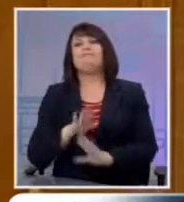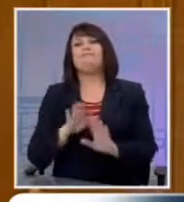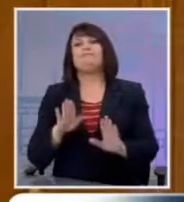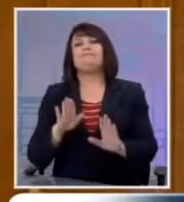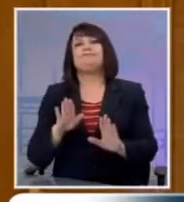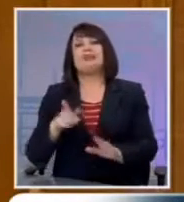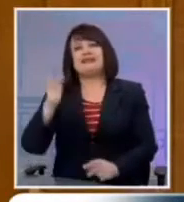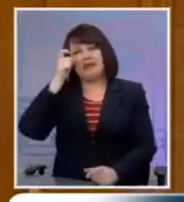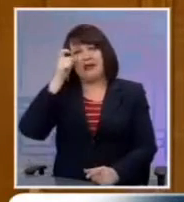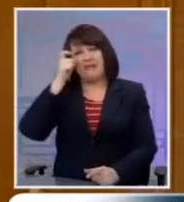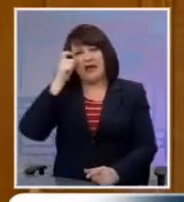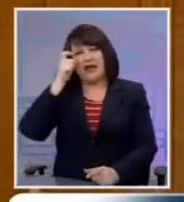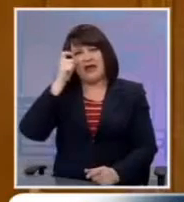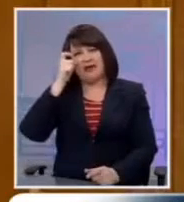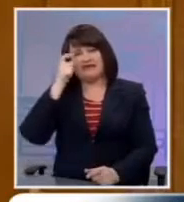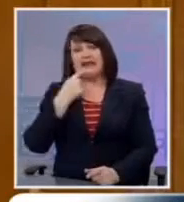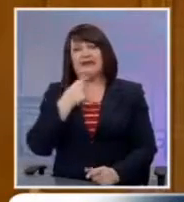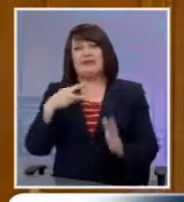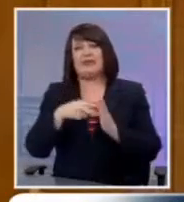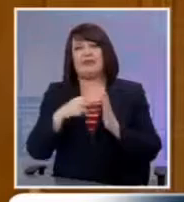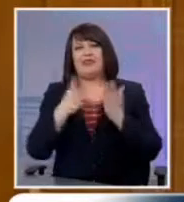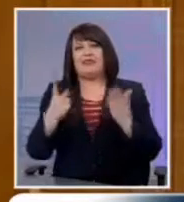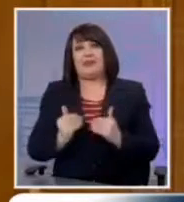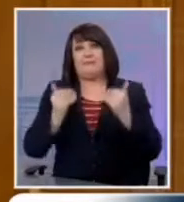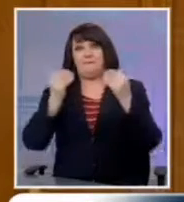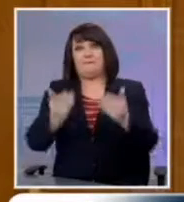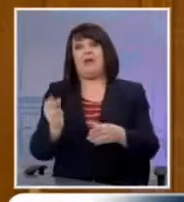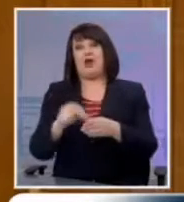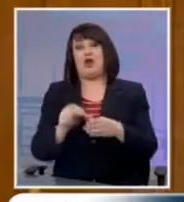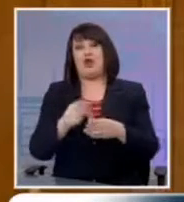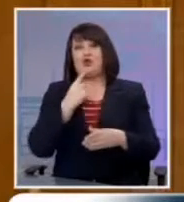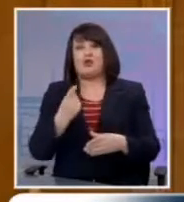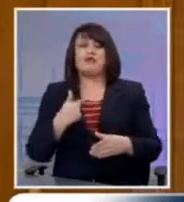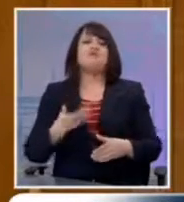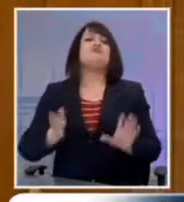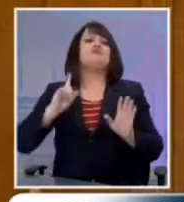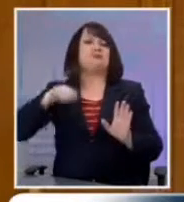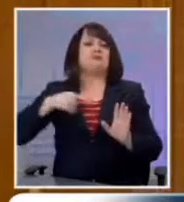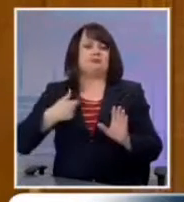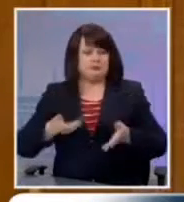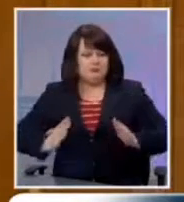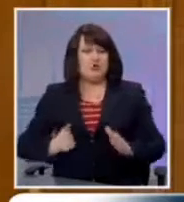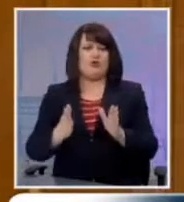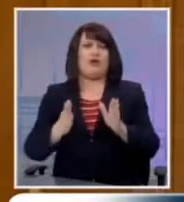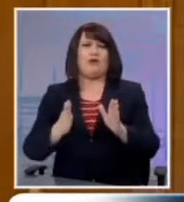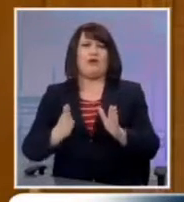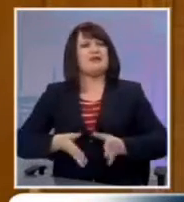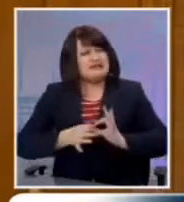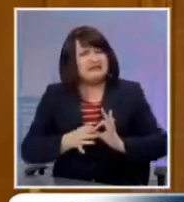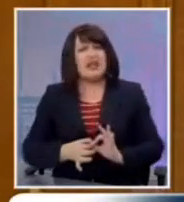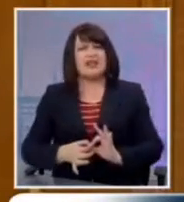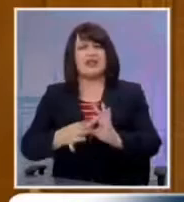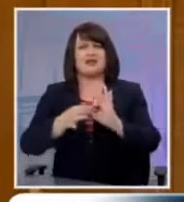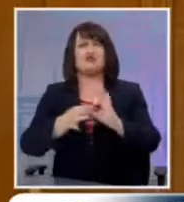του κυρίου Σαμαρά τις μεταθέτει για το 17, εμάς δεν μας πτωούν. Και δεν μας πτωούν γιατί